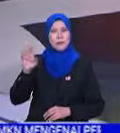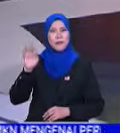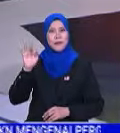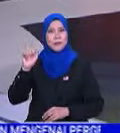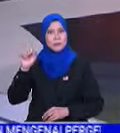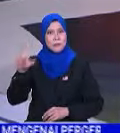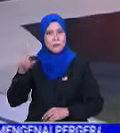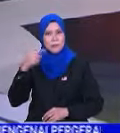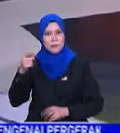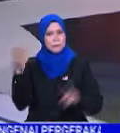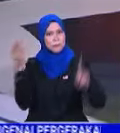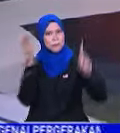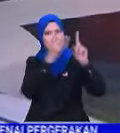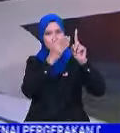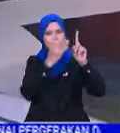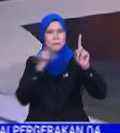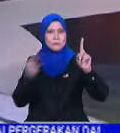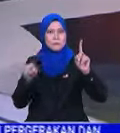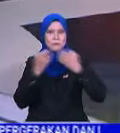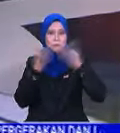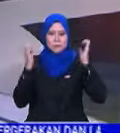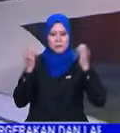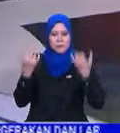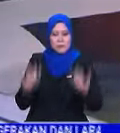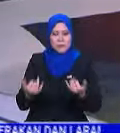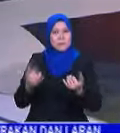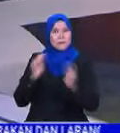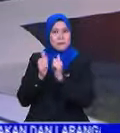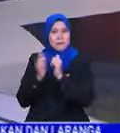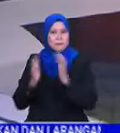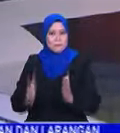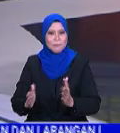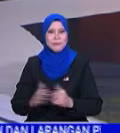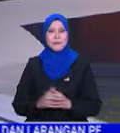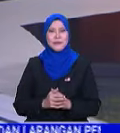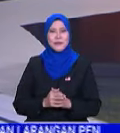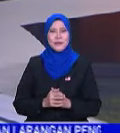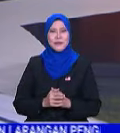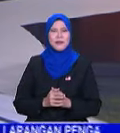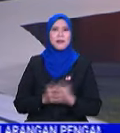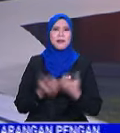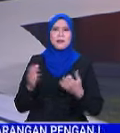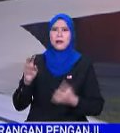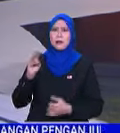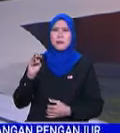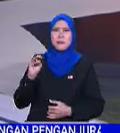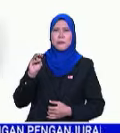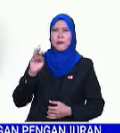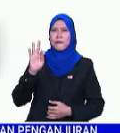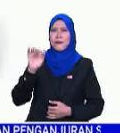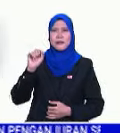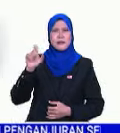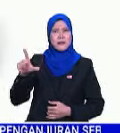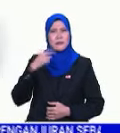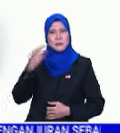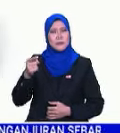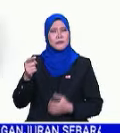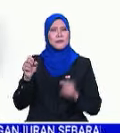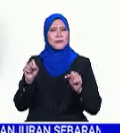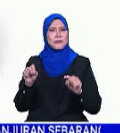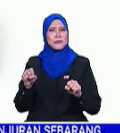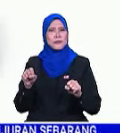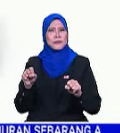sasaran itu diletakkan berdasarkan prestasi dan pencapaian semasa atlet berkenaan. Menurut Wan Ahmad Faisal, atlet yang dilihat berpotensi